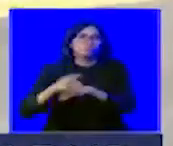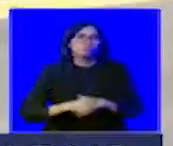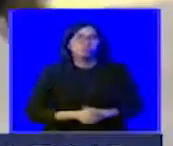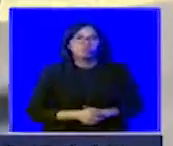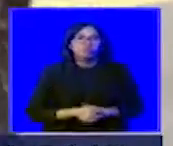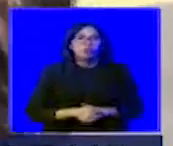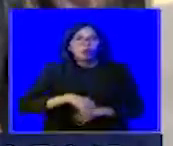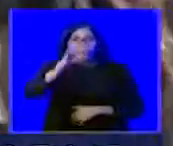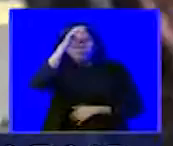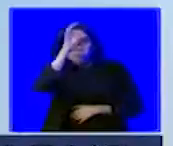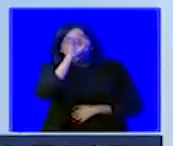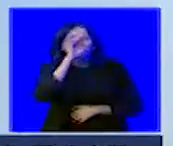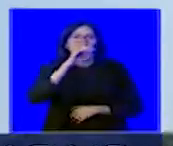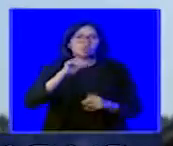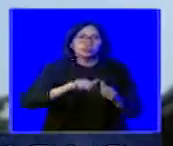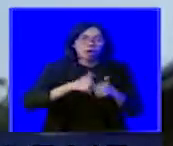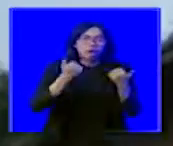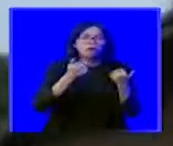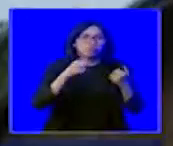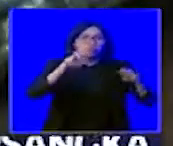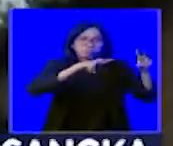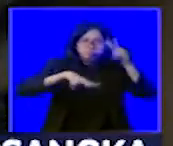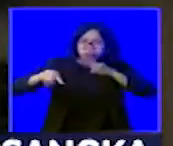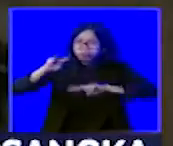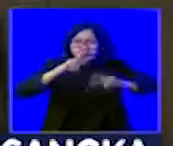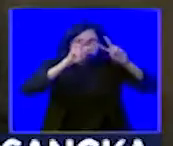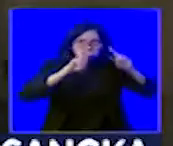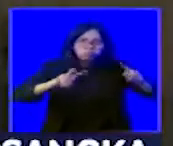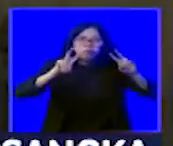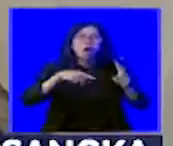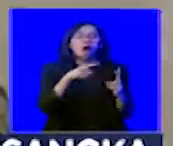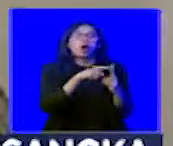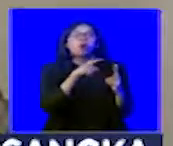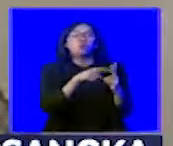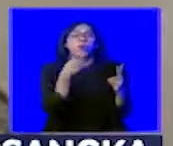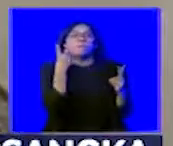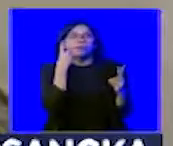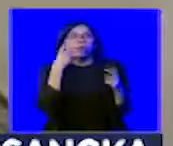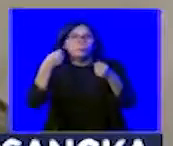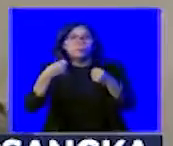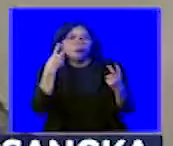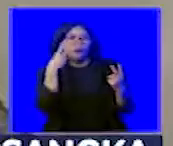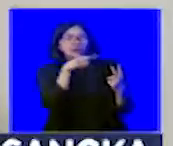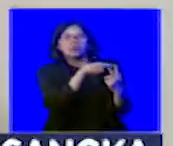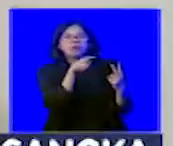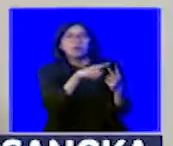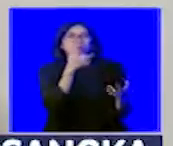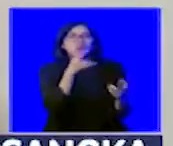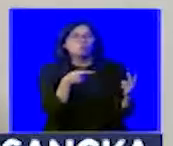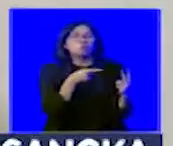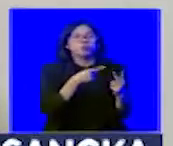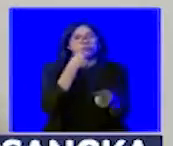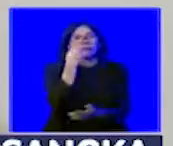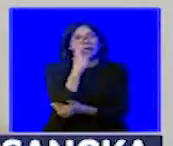Setelah Polda Metro Jaya dan Polres Tangerang melakukan gelar perkara, dua pegawai lapas kelas 1 Tangerang ditetapkan sebagai tersangka